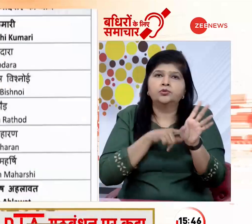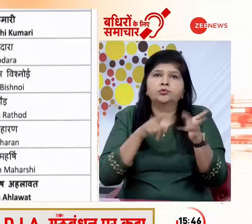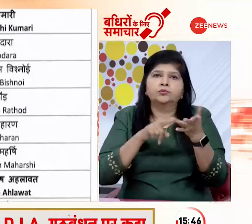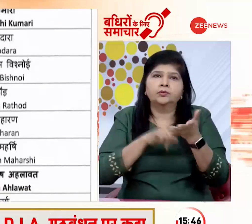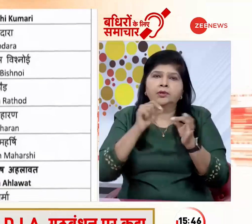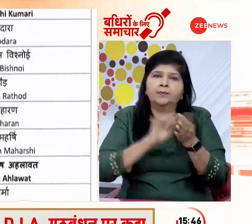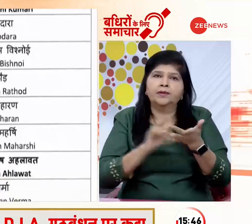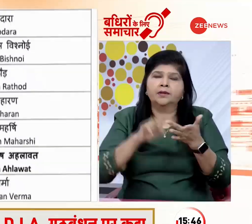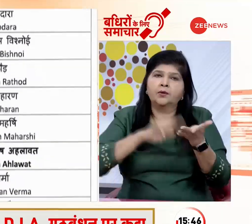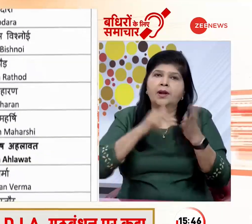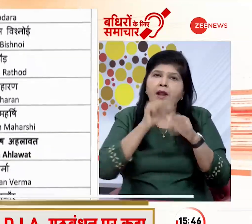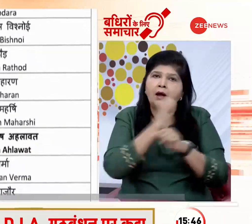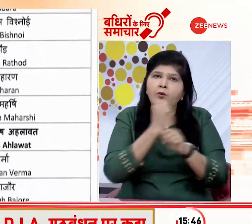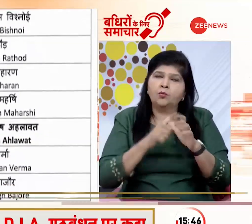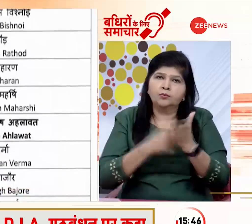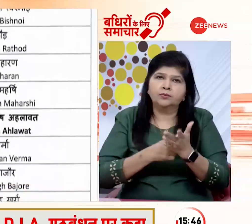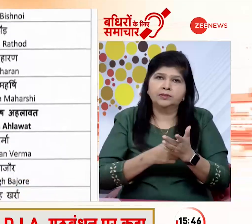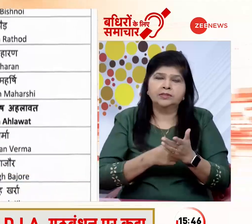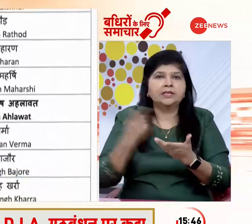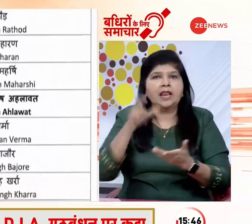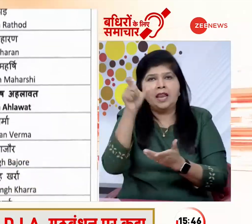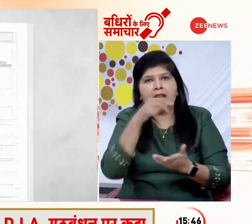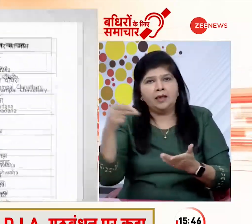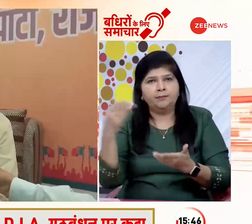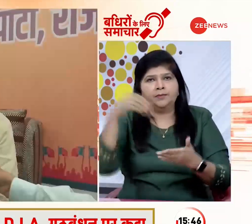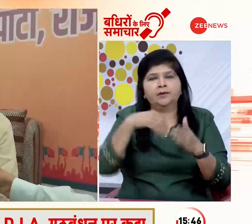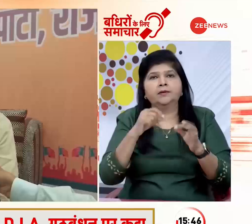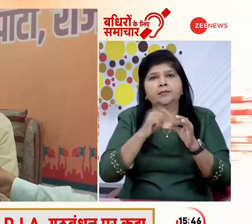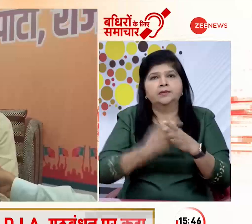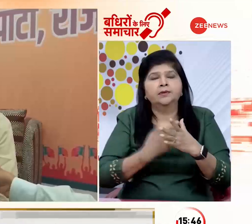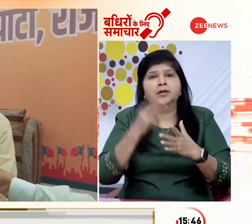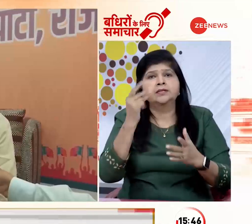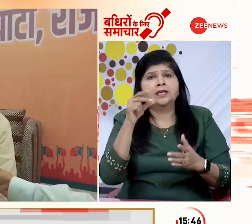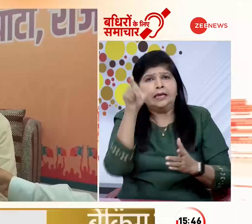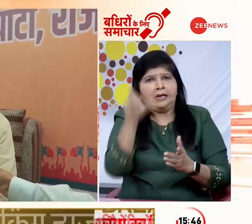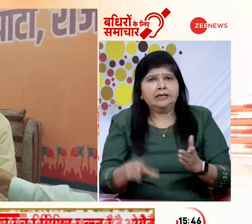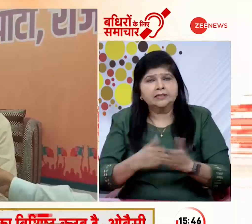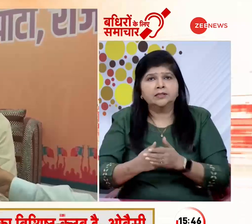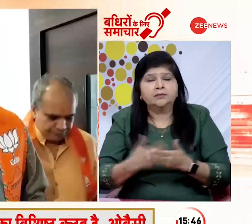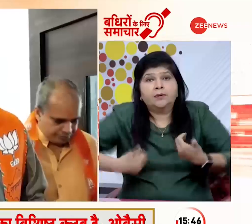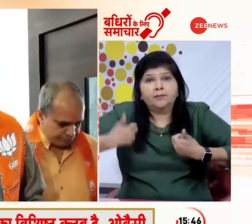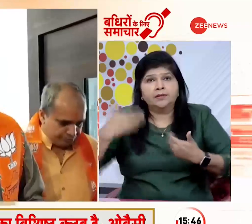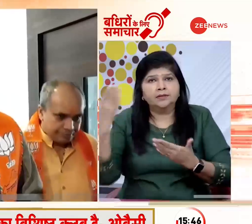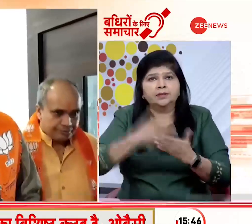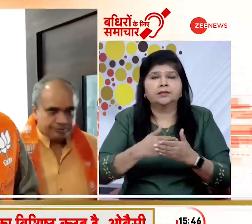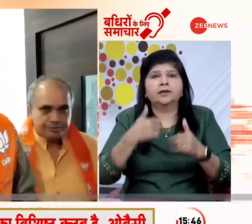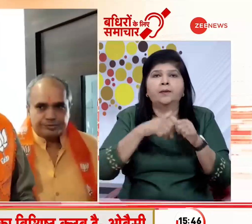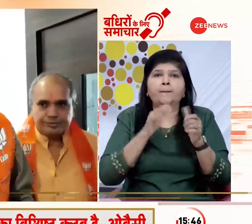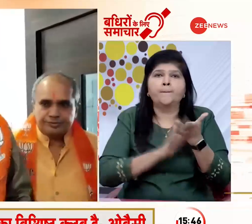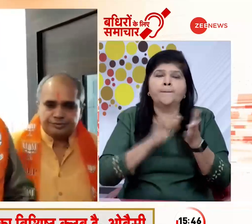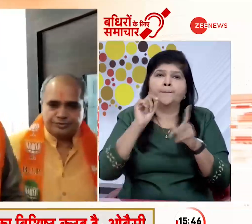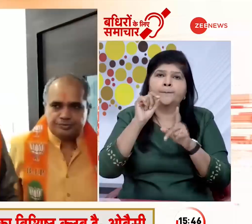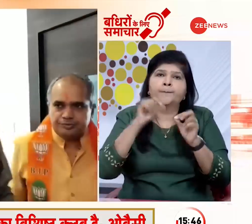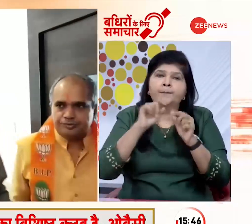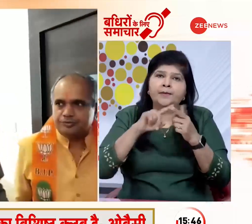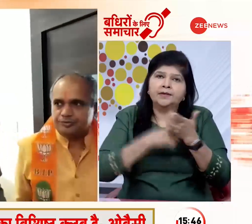है। बीजेपी की दूसरी लिस्ट में पार्टी के कई दिग्गजों के नाम हैं। अंबेर से सतीश पुनिया को टिकट